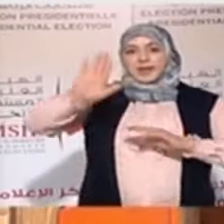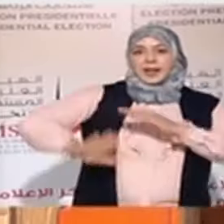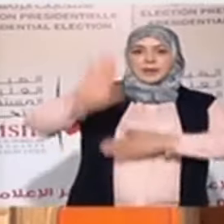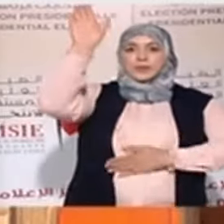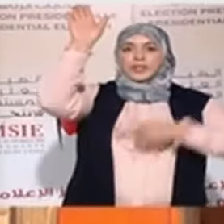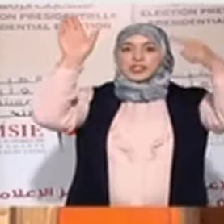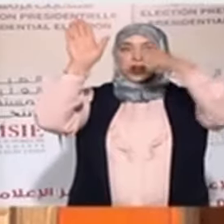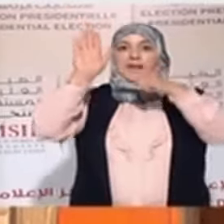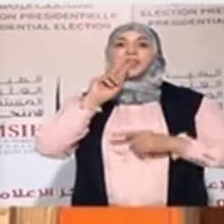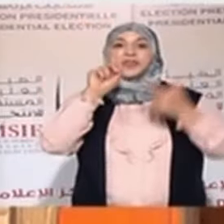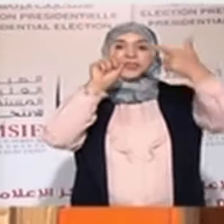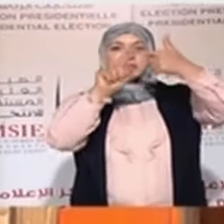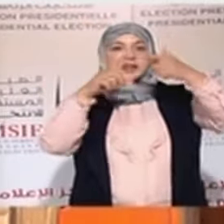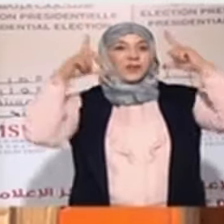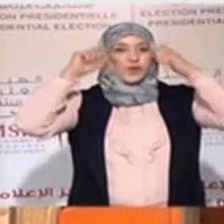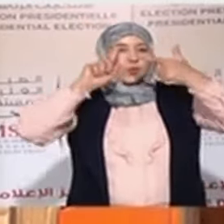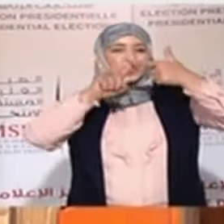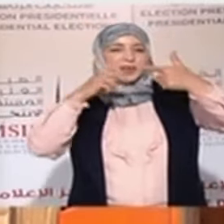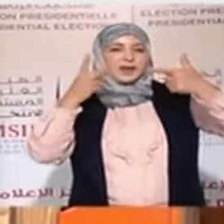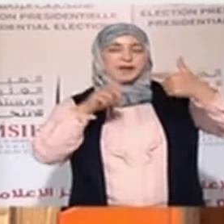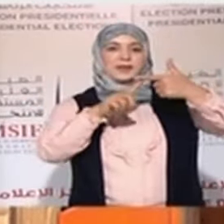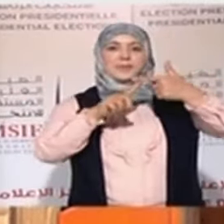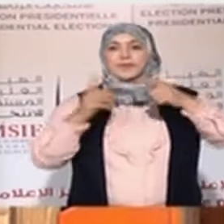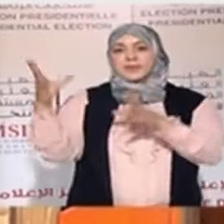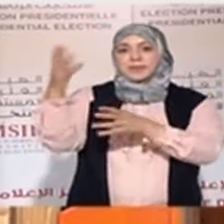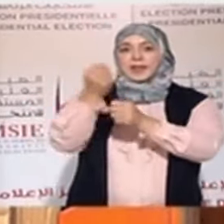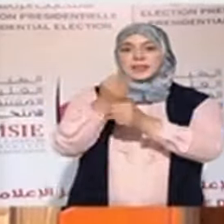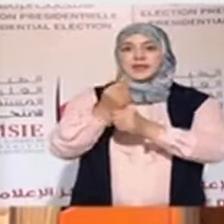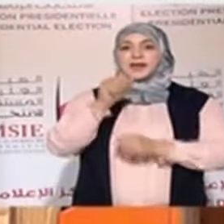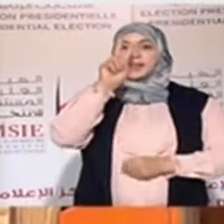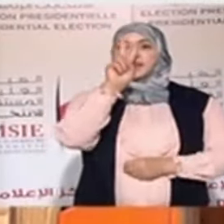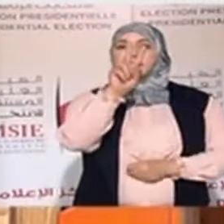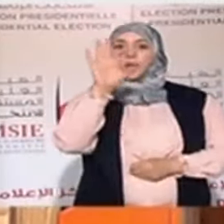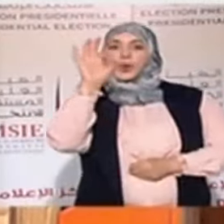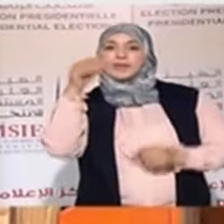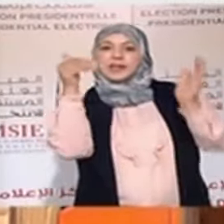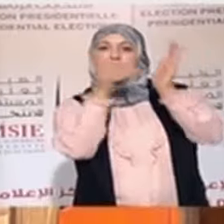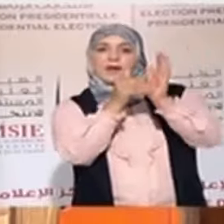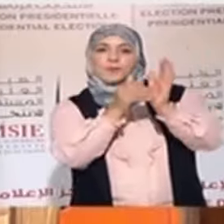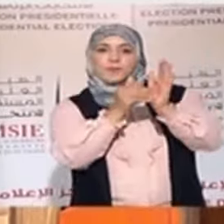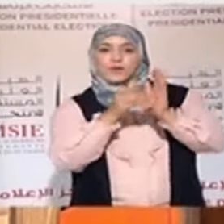المترشح السيد زهير المغزاوي، وتحصل على